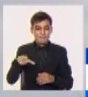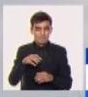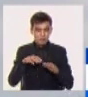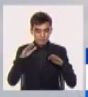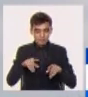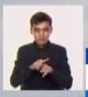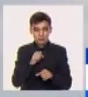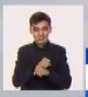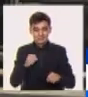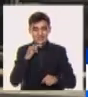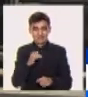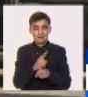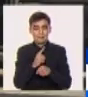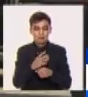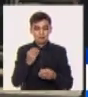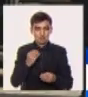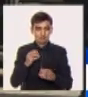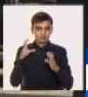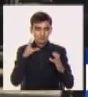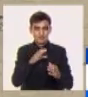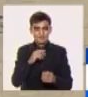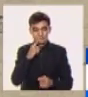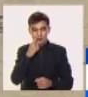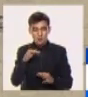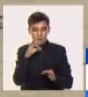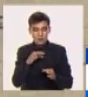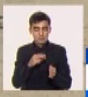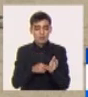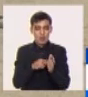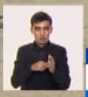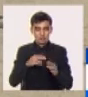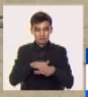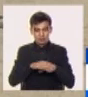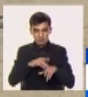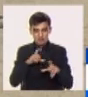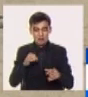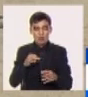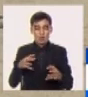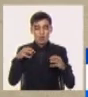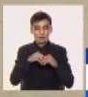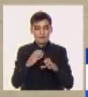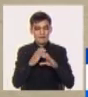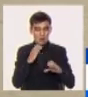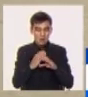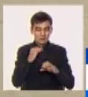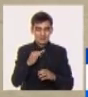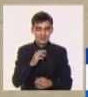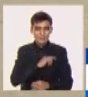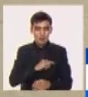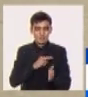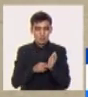объекты. Под запретом также передвижение пригородных пассажирских поездов, формирование общих вагонов, за исключением рабочих